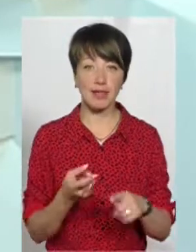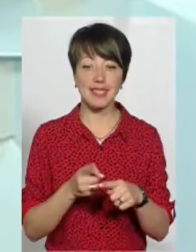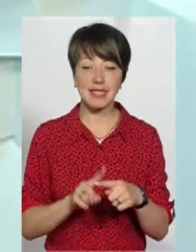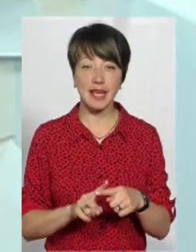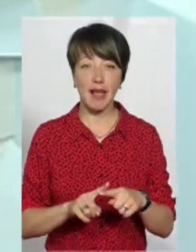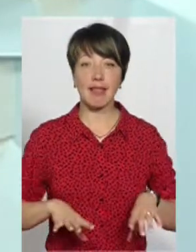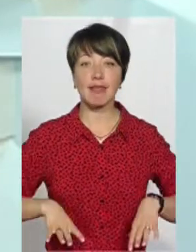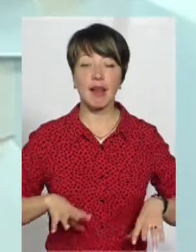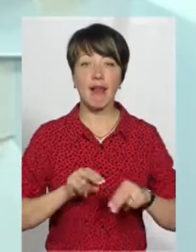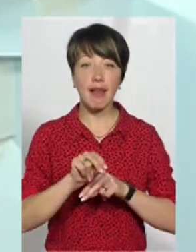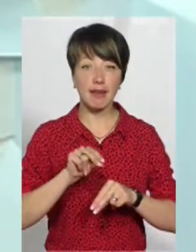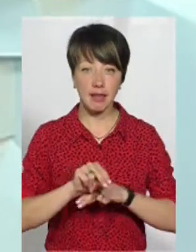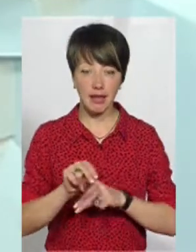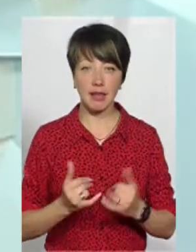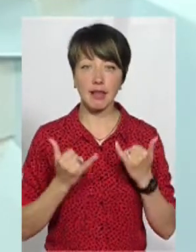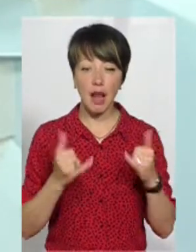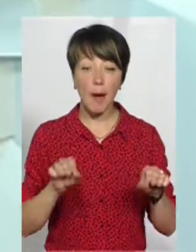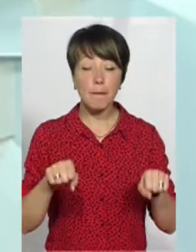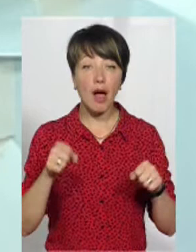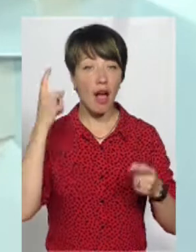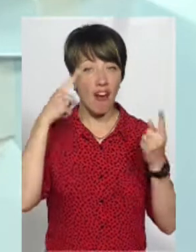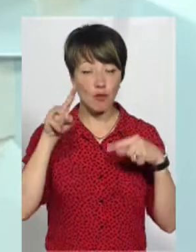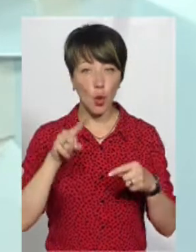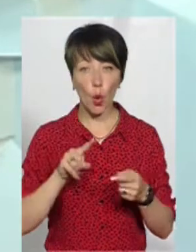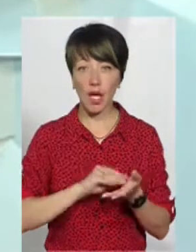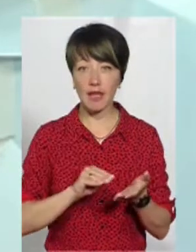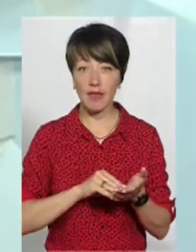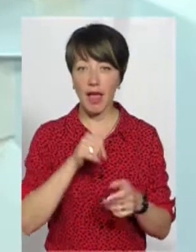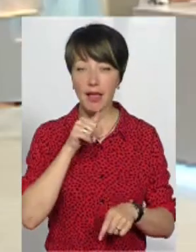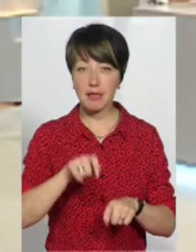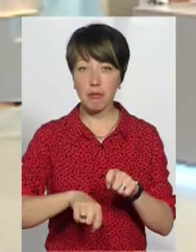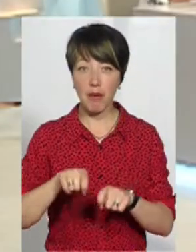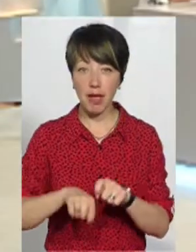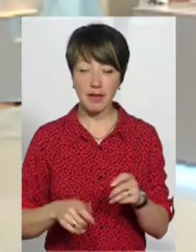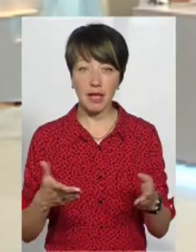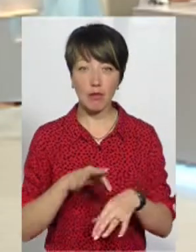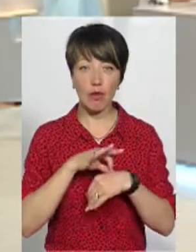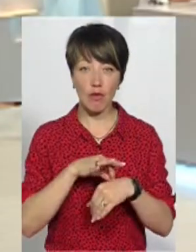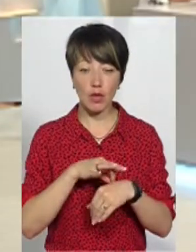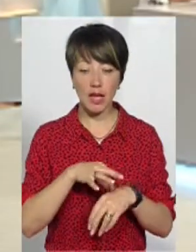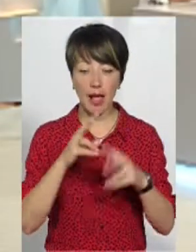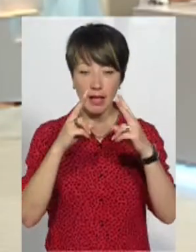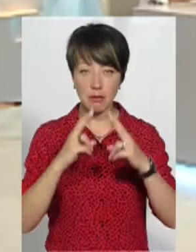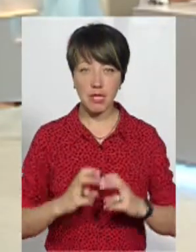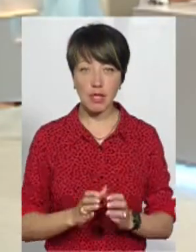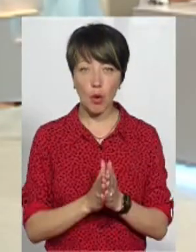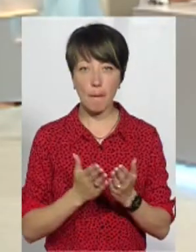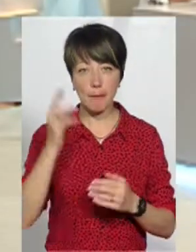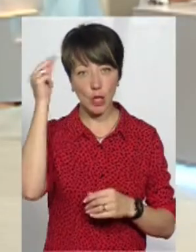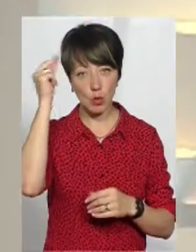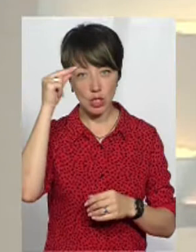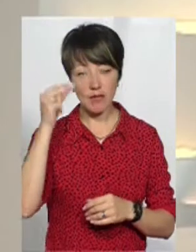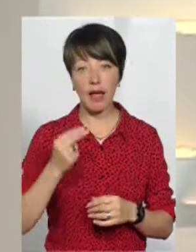це тренінги для потенційних авторів, а також експертів, які проводять експертизу